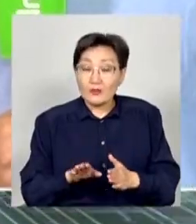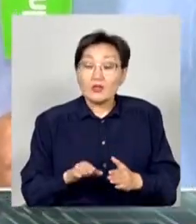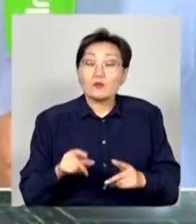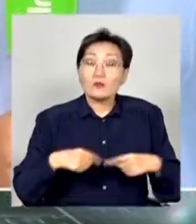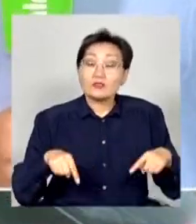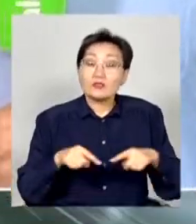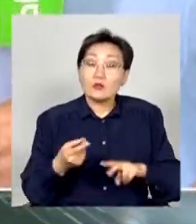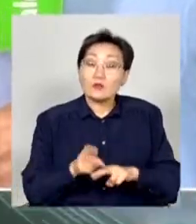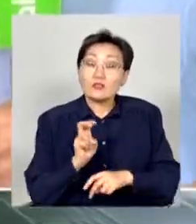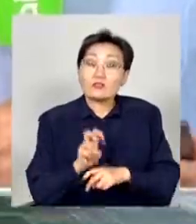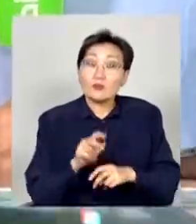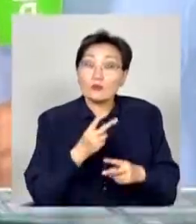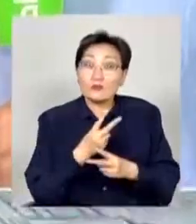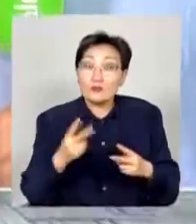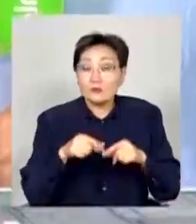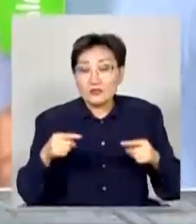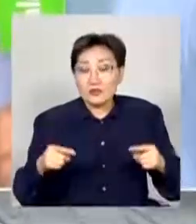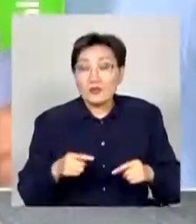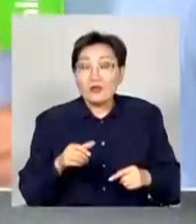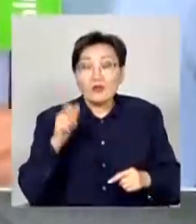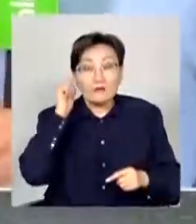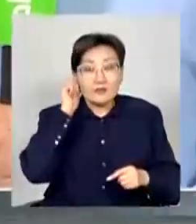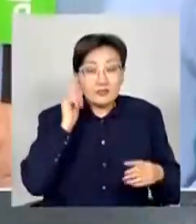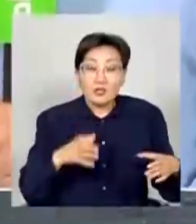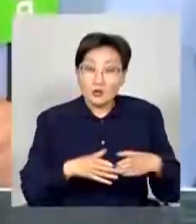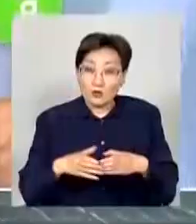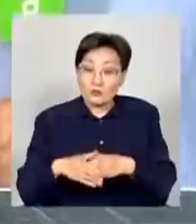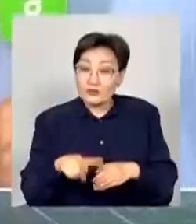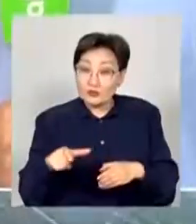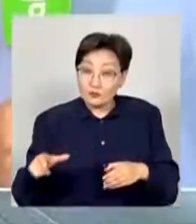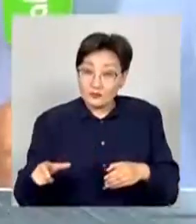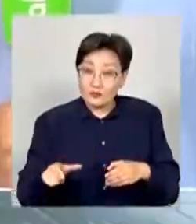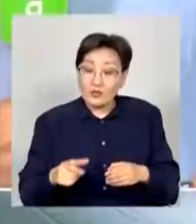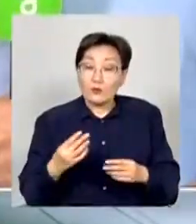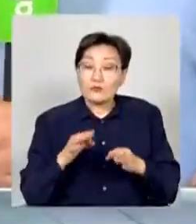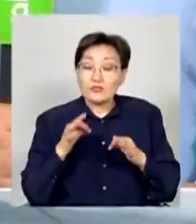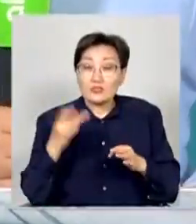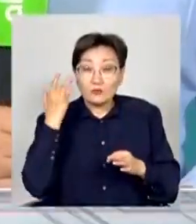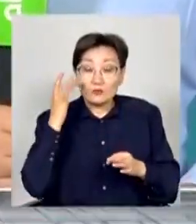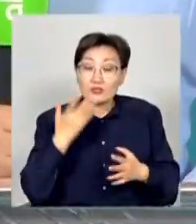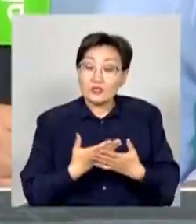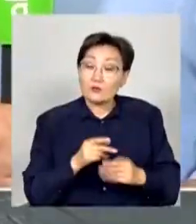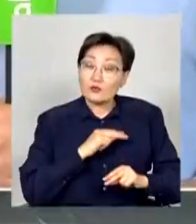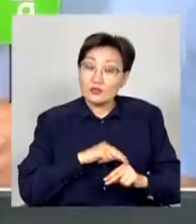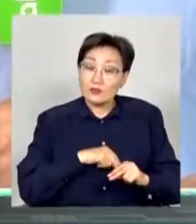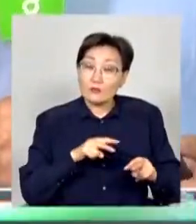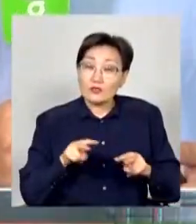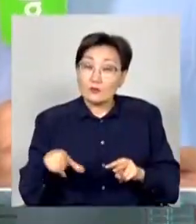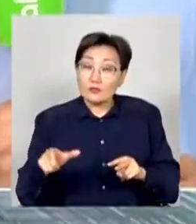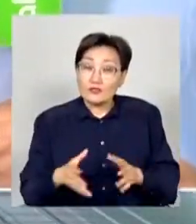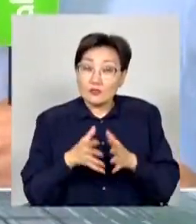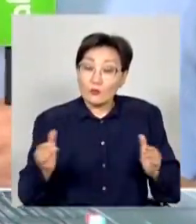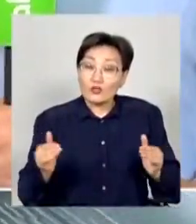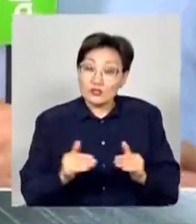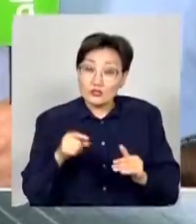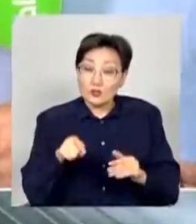участках, которые он посетил, он наблюдал различные возрастные группы людей. Стоит отметить, что, по его словам, в США, например, работа наблюдателя более